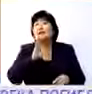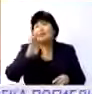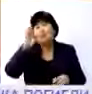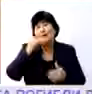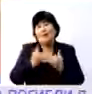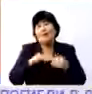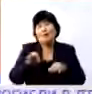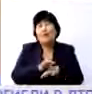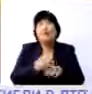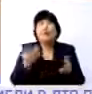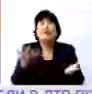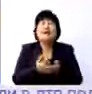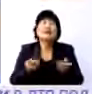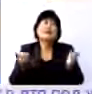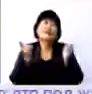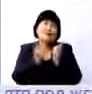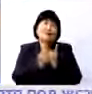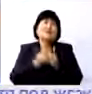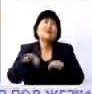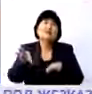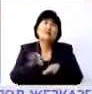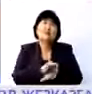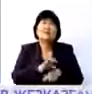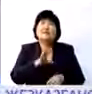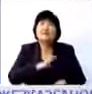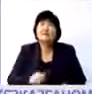Тулеген. Здесь они нашли друг друга и связали свои судьбы.